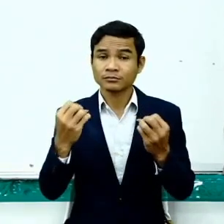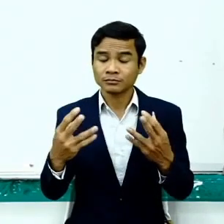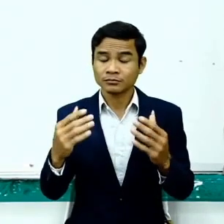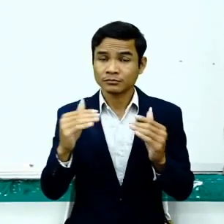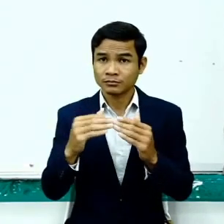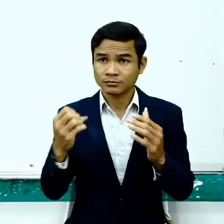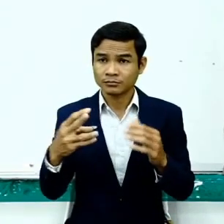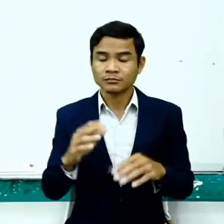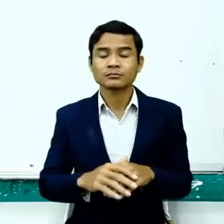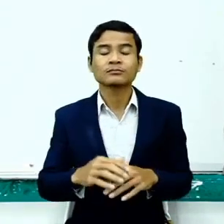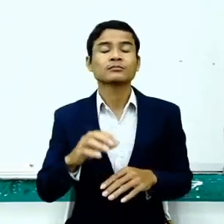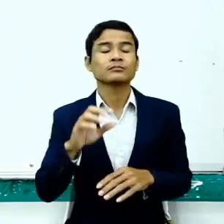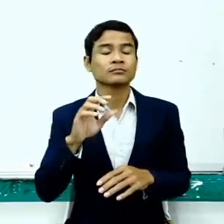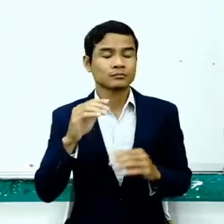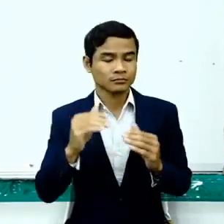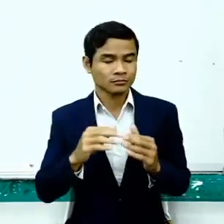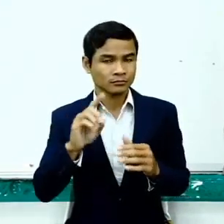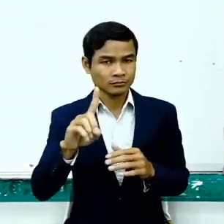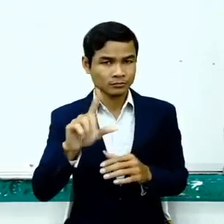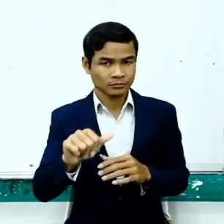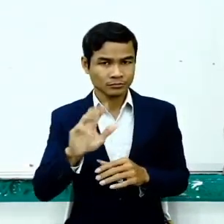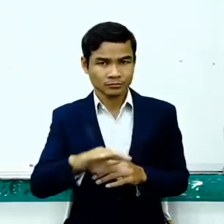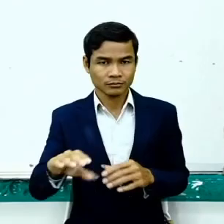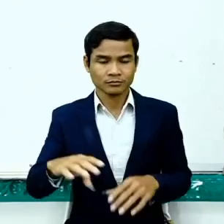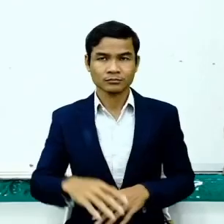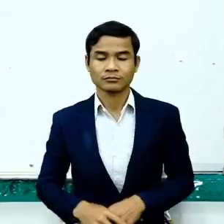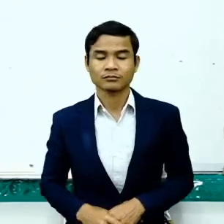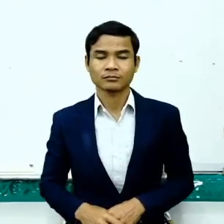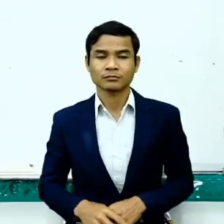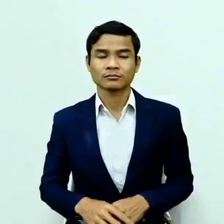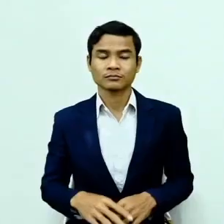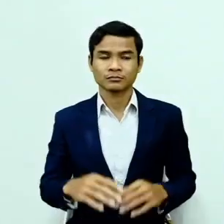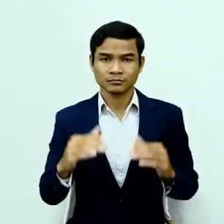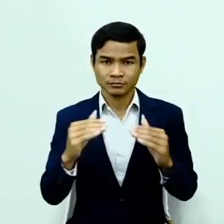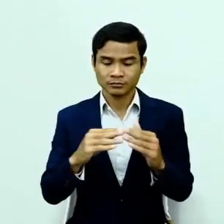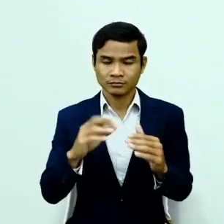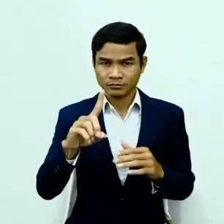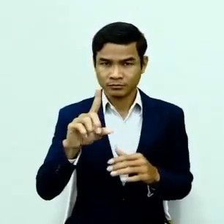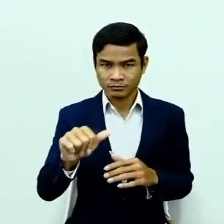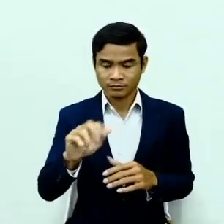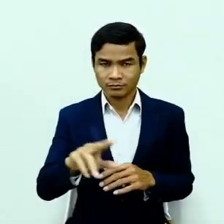con nè chà xmà muối mùi rồi nè con nè chà xmà mùi rồi